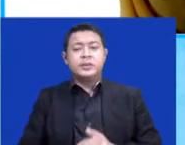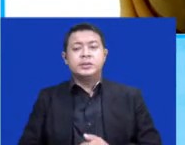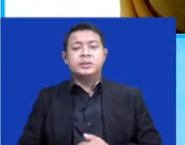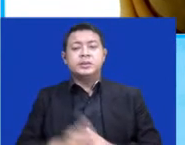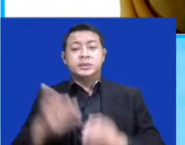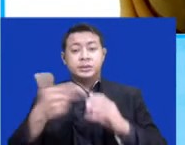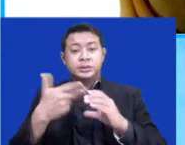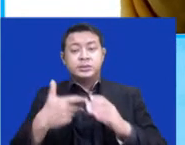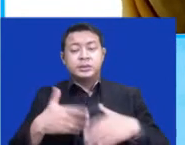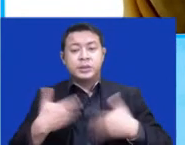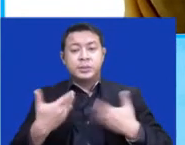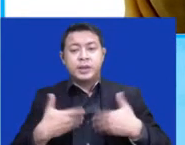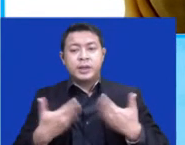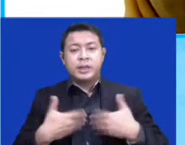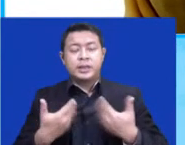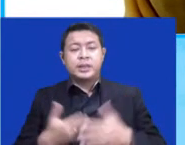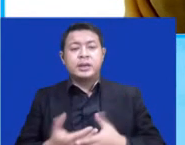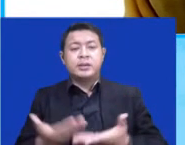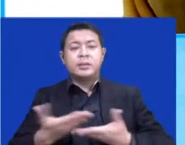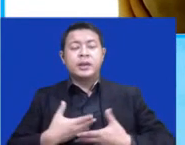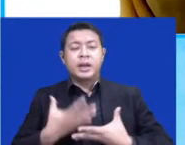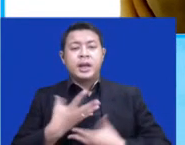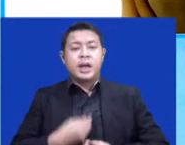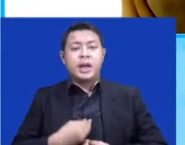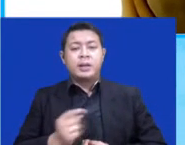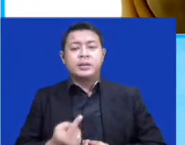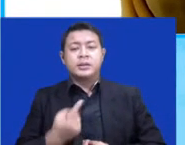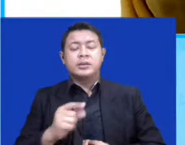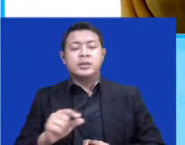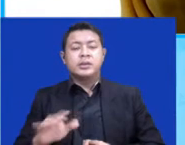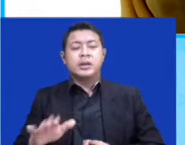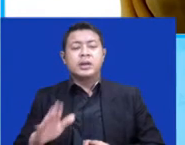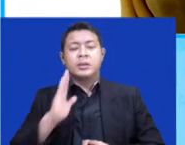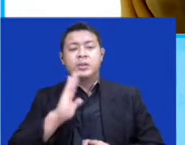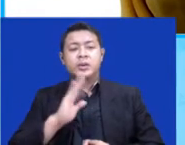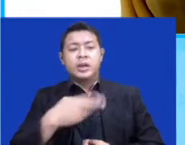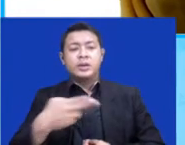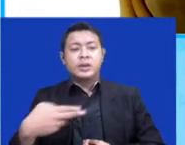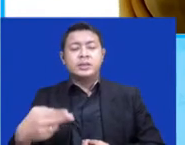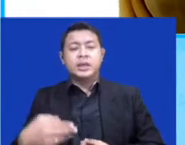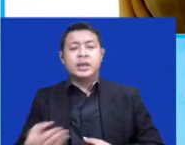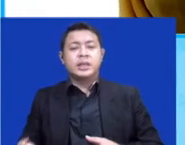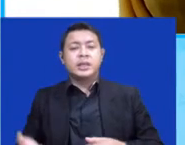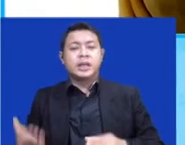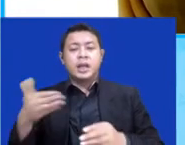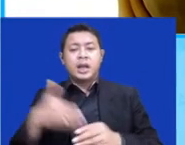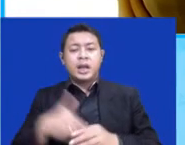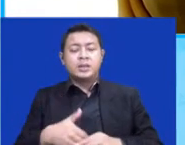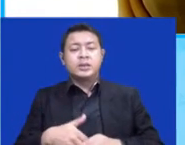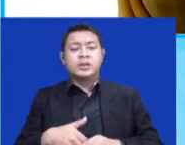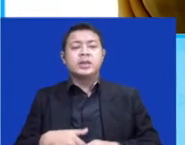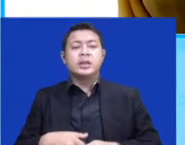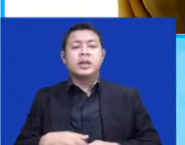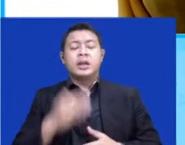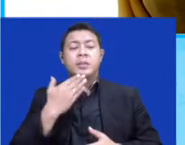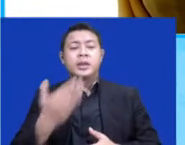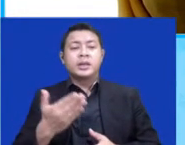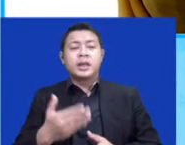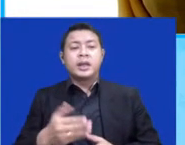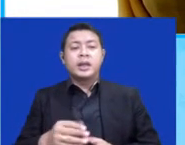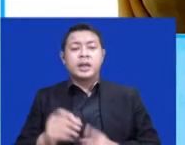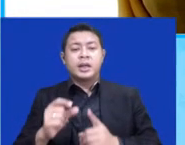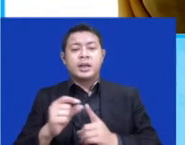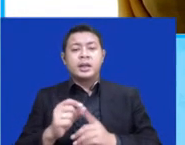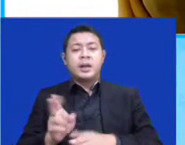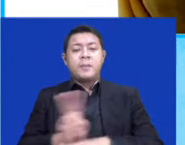Bu, karena memberikan harapan tersendiri bagi kaum muda Indonesia. Kita akan lanjutkan Bapak Ibu sekalian, ini ada pertanyaan dari Pare-Pare, Sulawesi